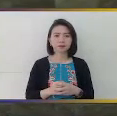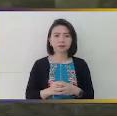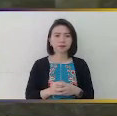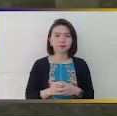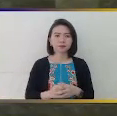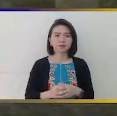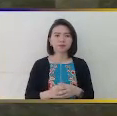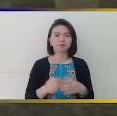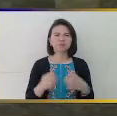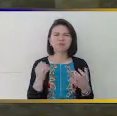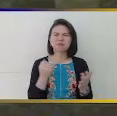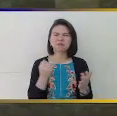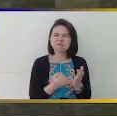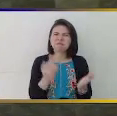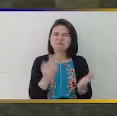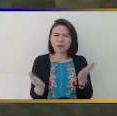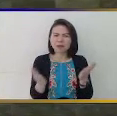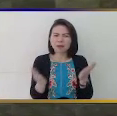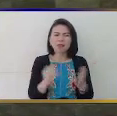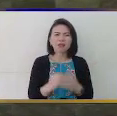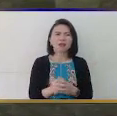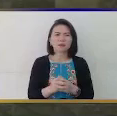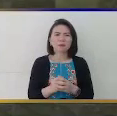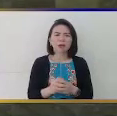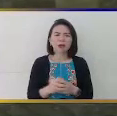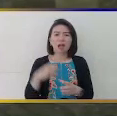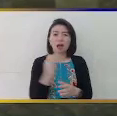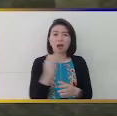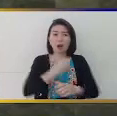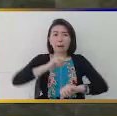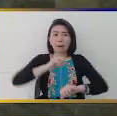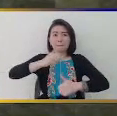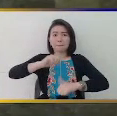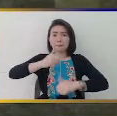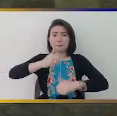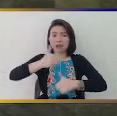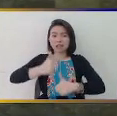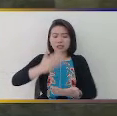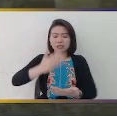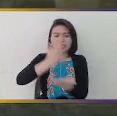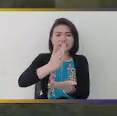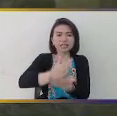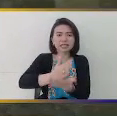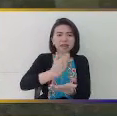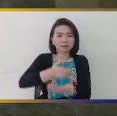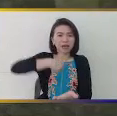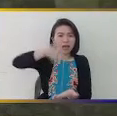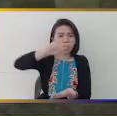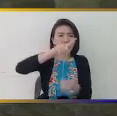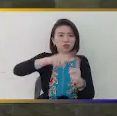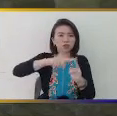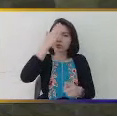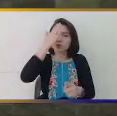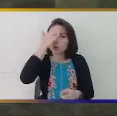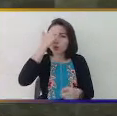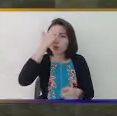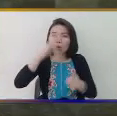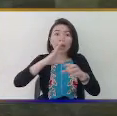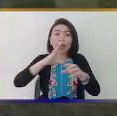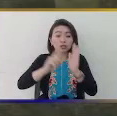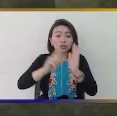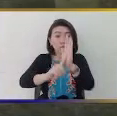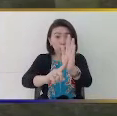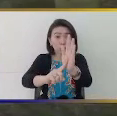It might be, mga kapatid, yung atin pong pride naghahadlang sa pagkakilala o sa pagpapakilala ng